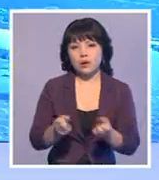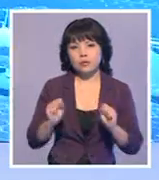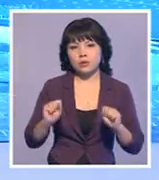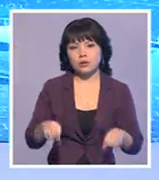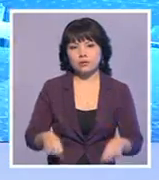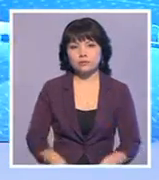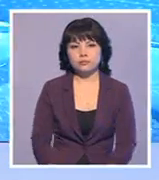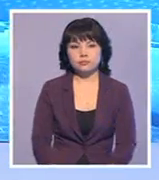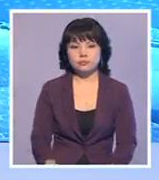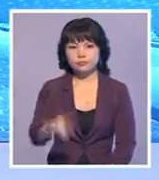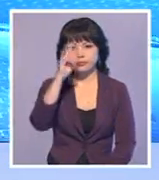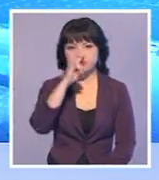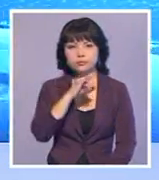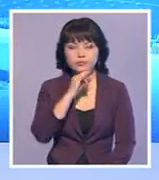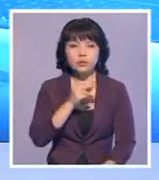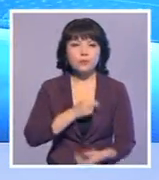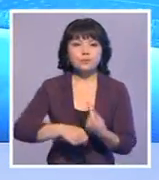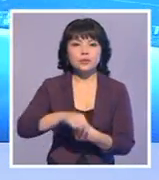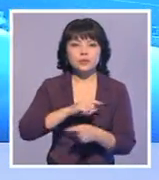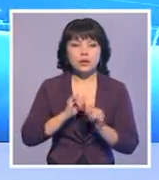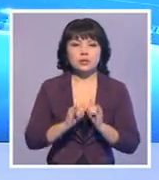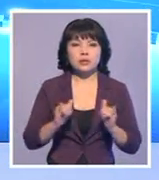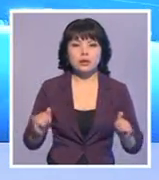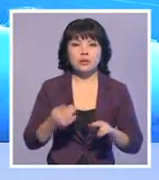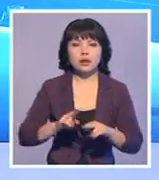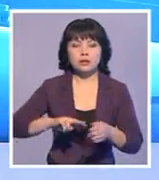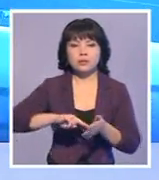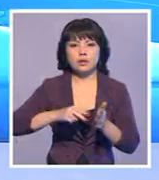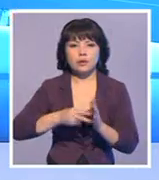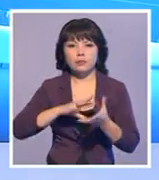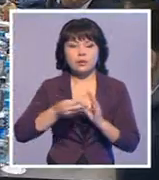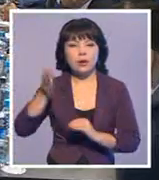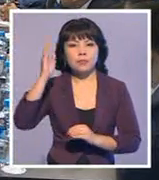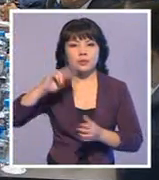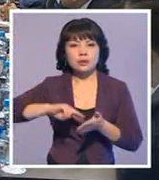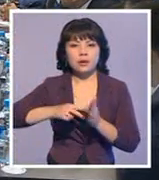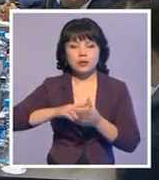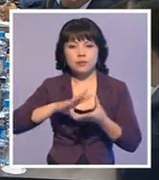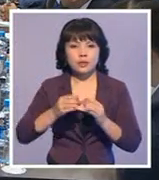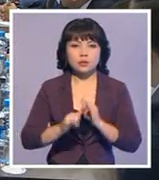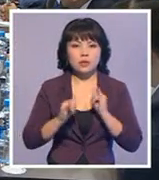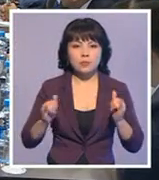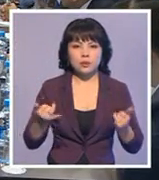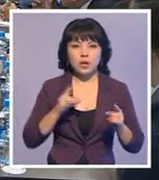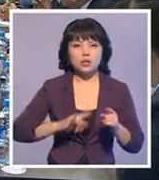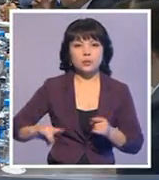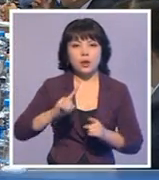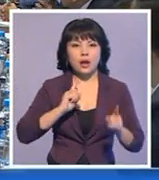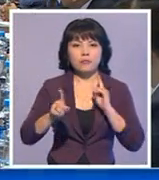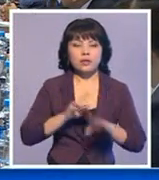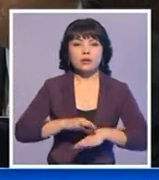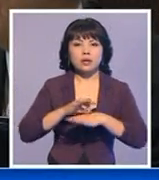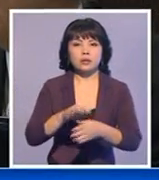Қазақстандағы бизнес инкубациялау ахуалы және даму перспективалары. Бүгін Астанада осындай атаумен республикалық конференция басталды. Елімізде